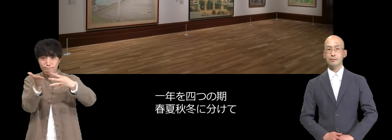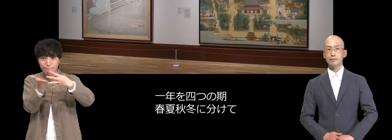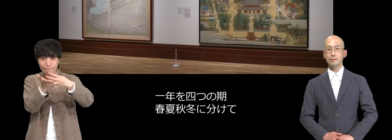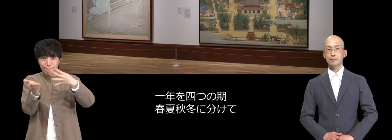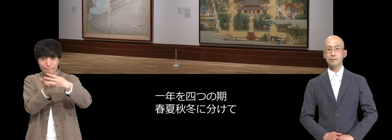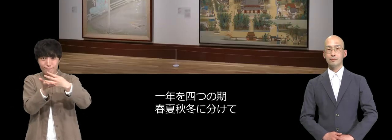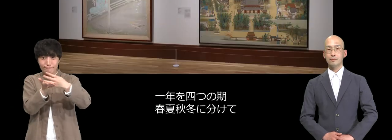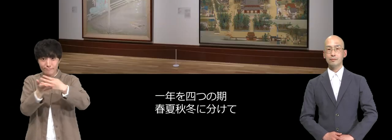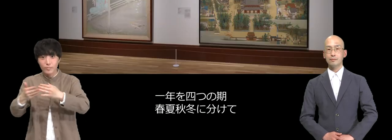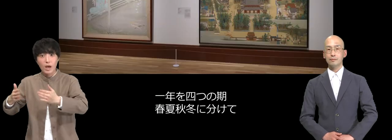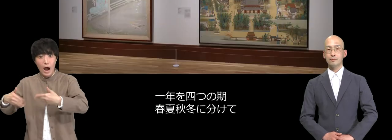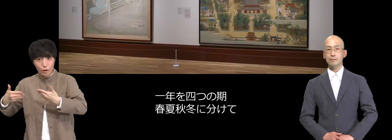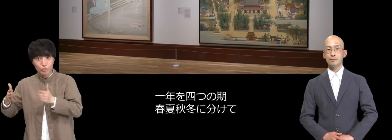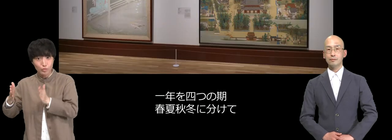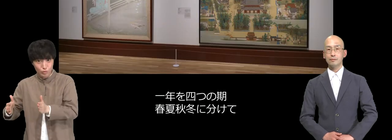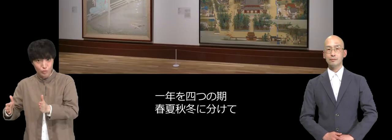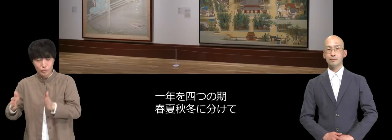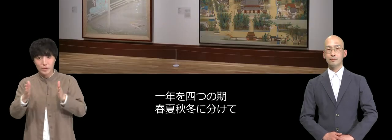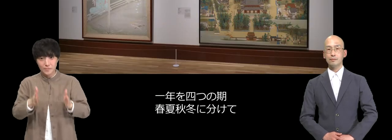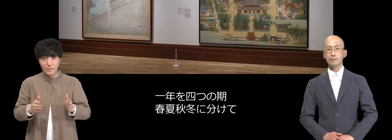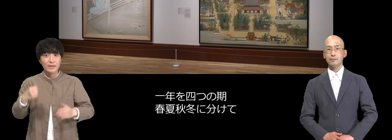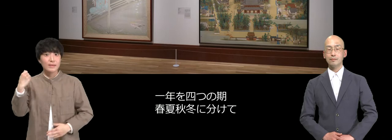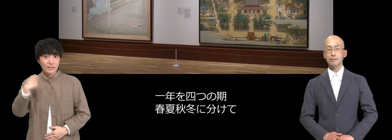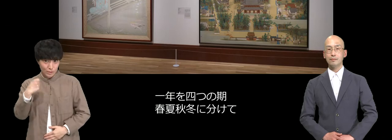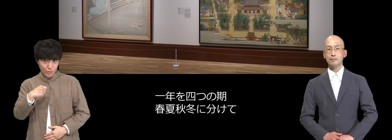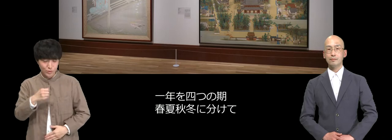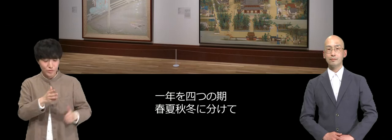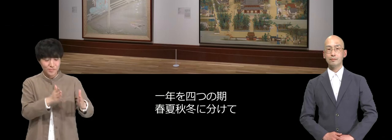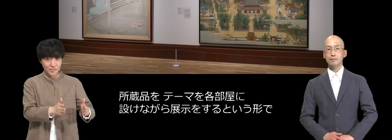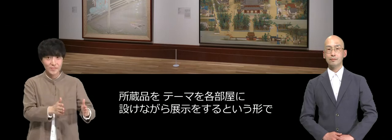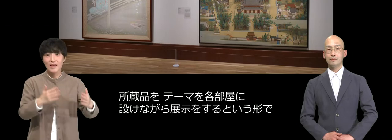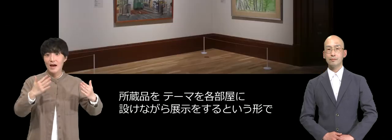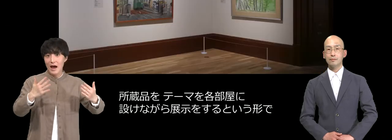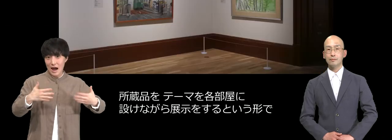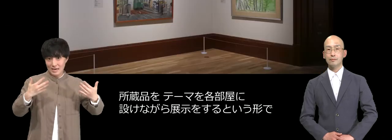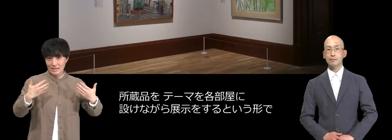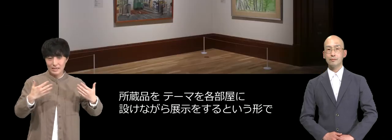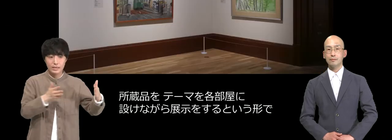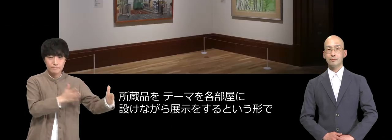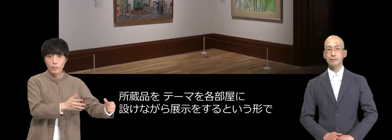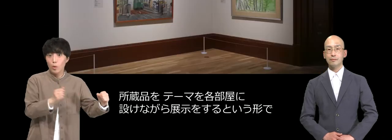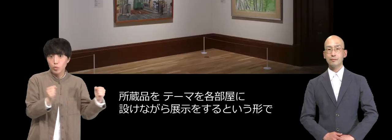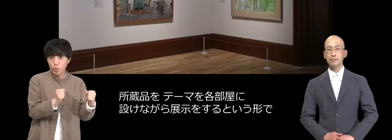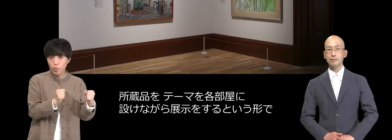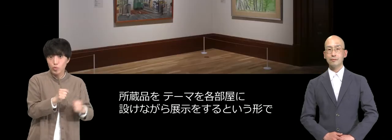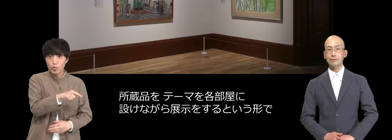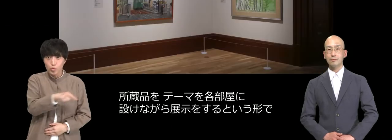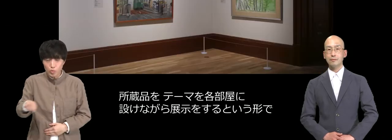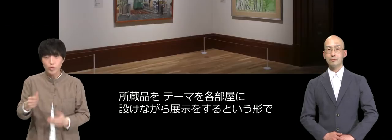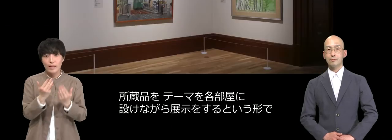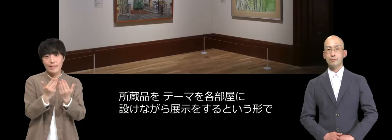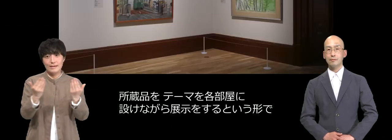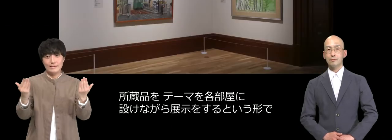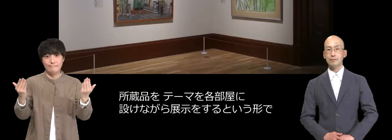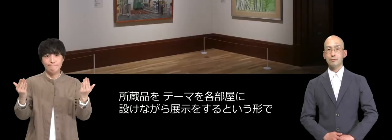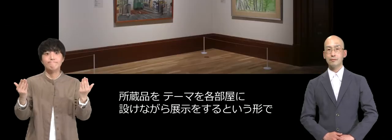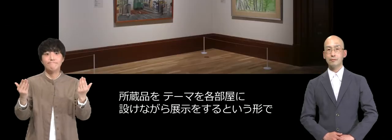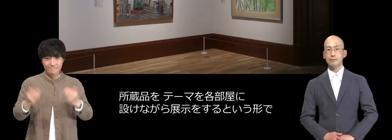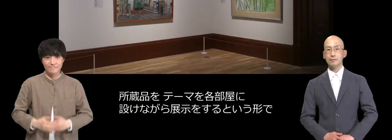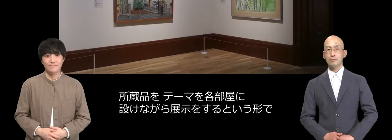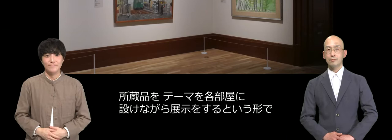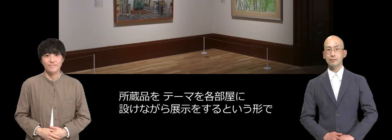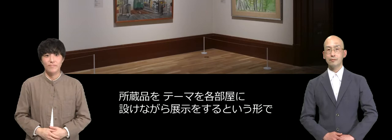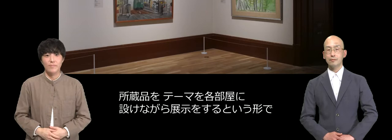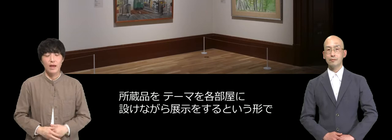44つの木に春夏秋冬に分けて所蔵品を書くテーマをあの